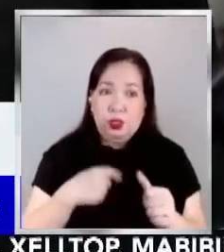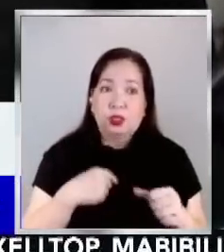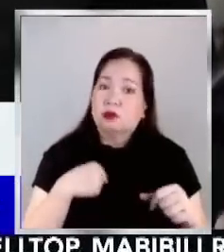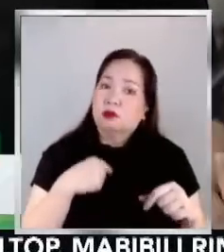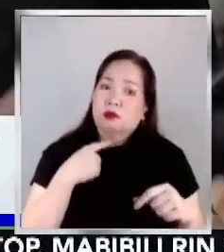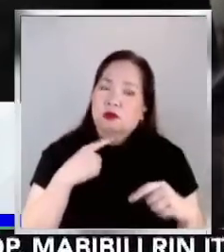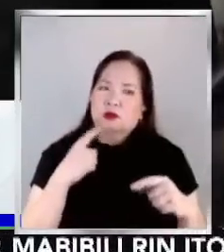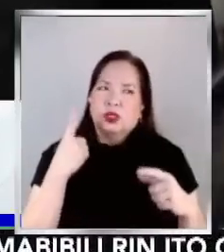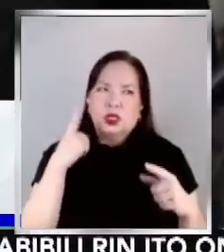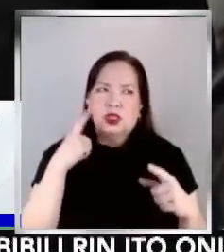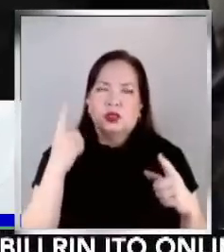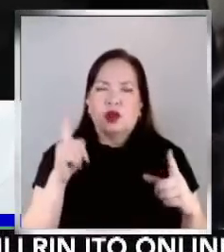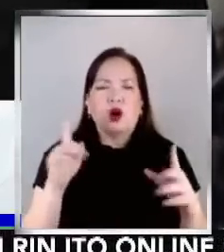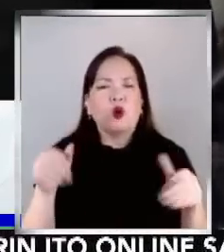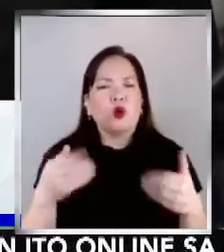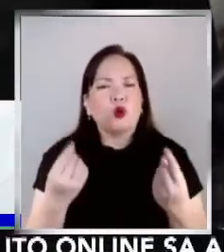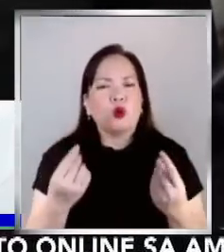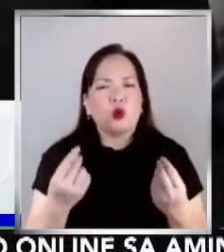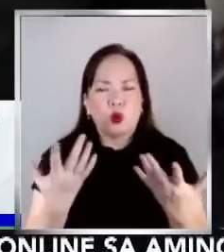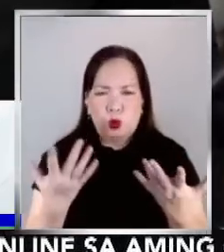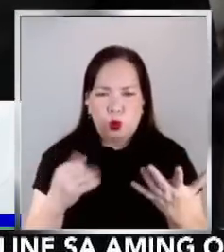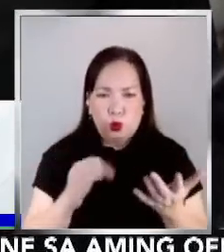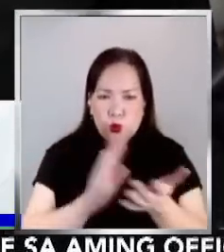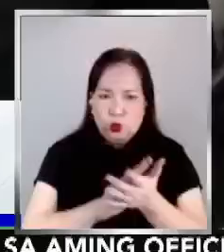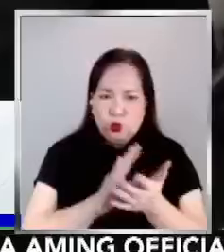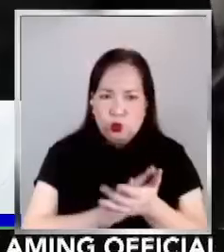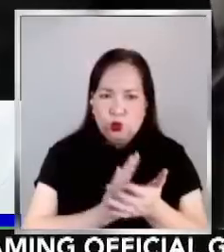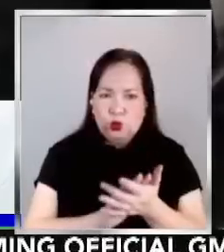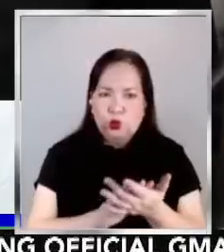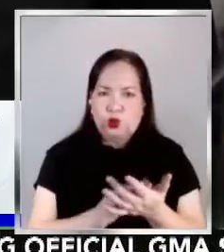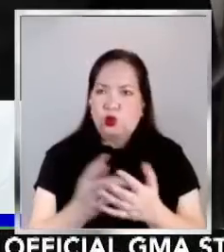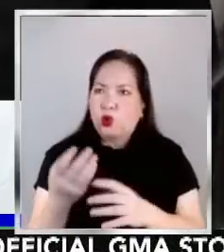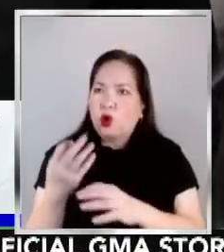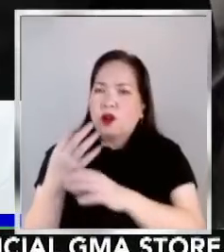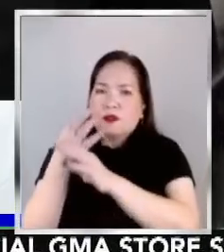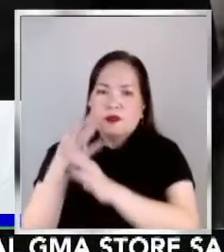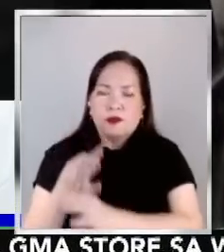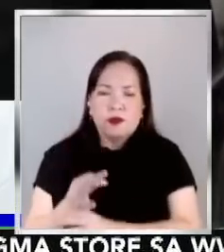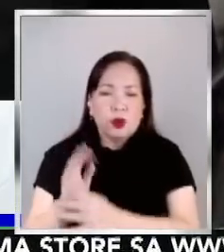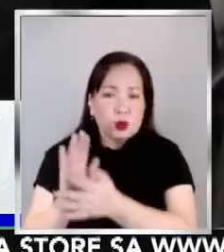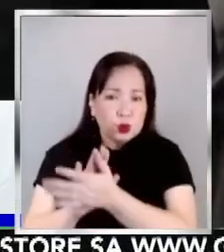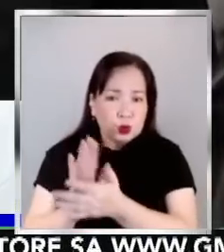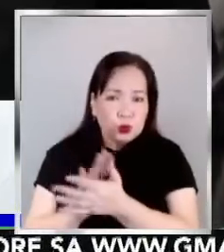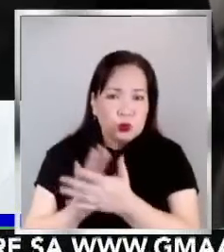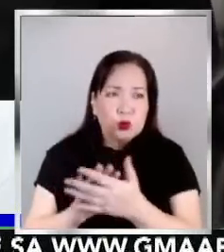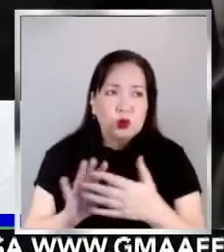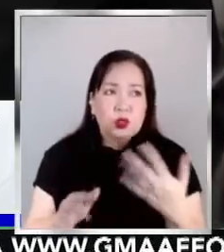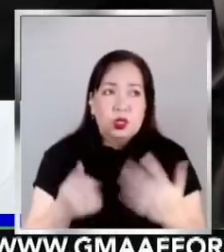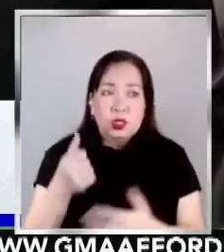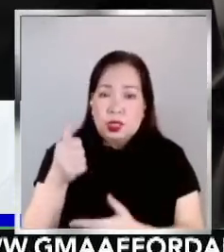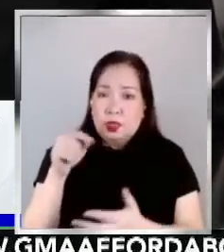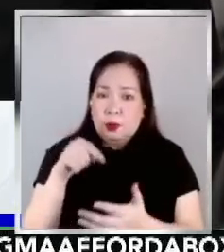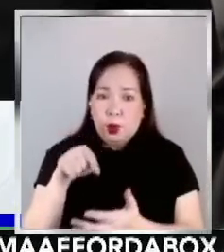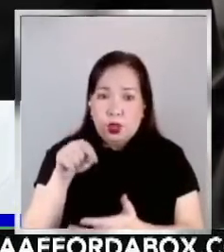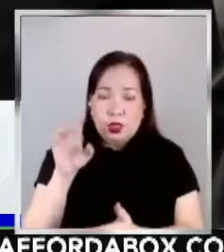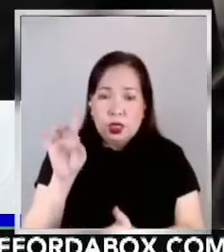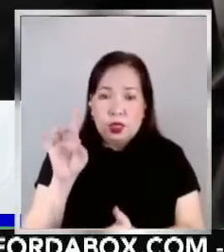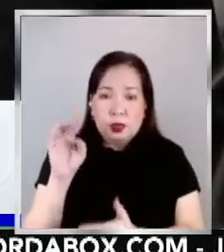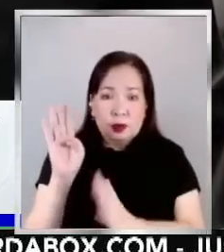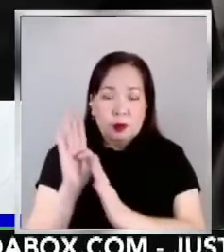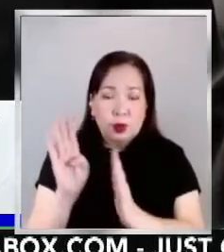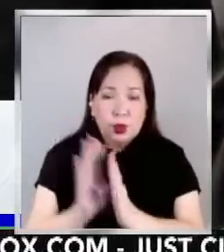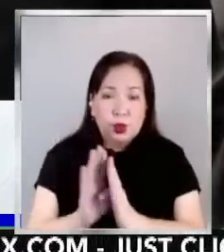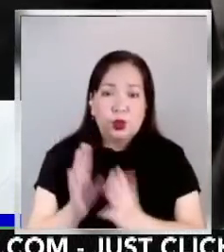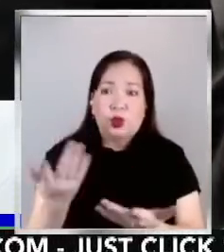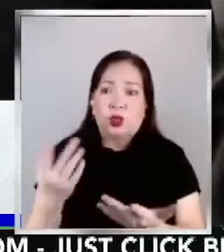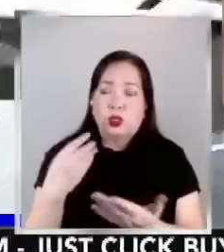mga schools, dagdag budget restoration, higit lalo sa 10.8 billion na state universities and